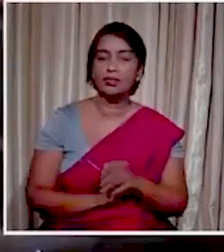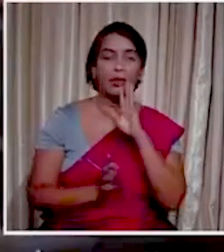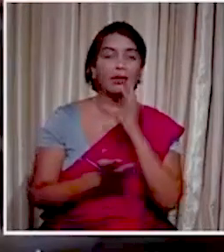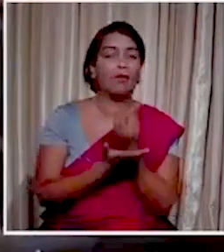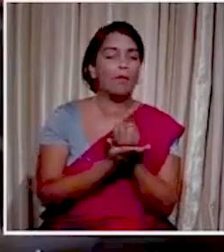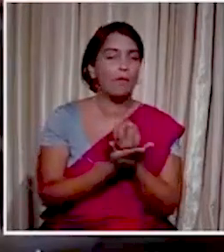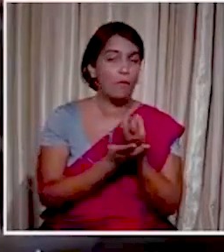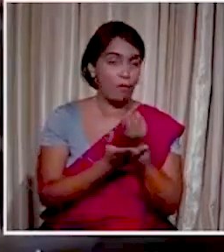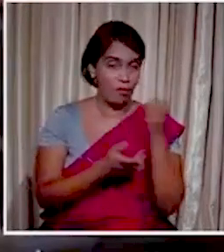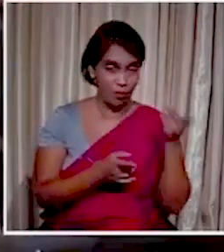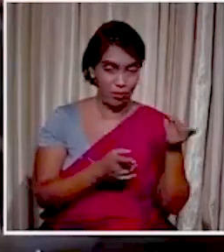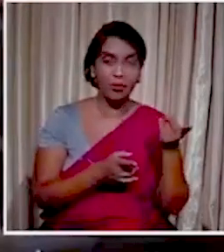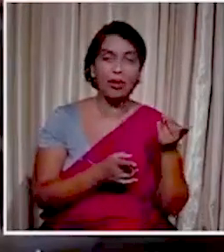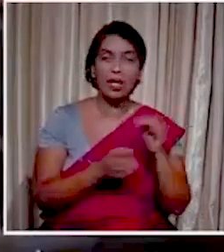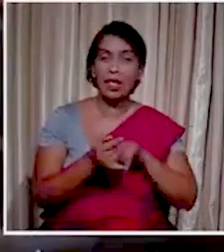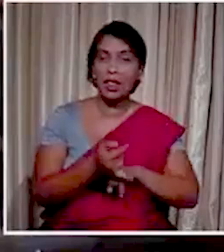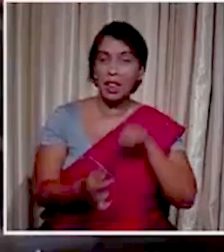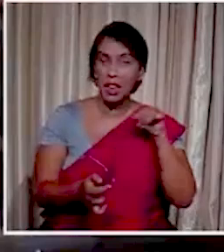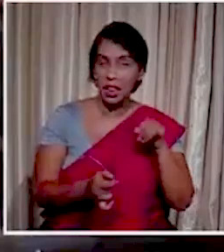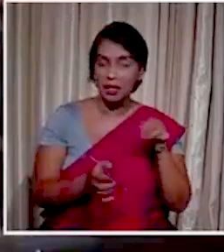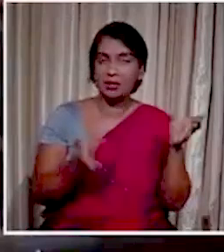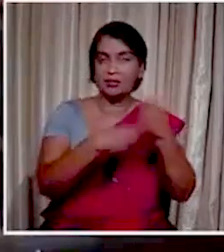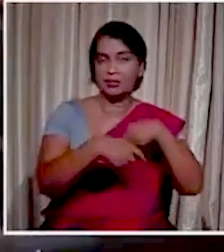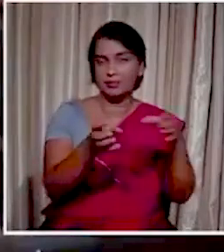पोहट्टुवे लेकम तुमागे पिलवगे